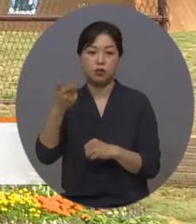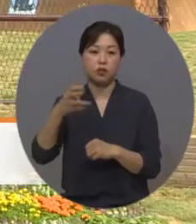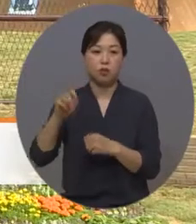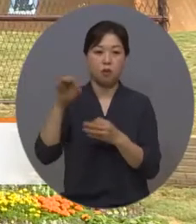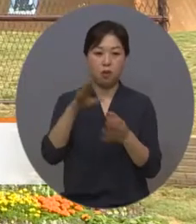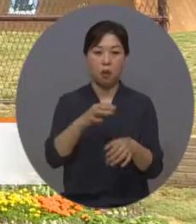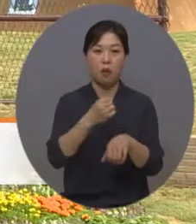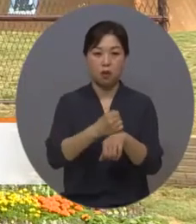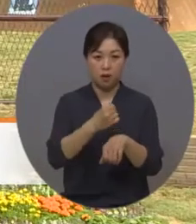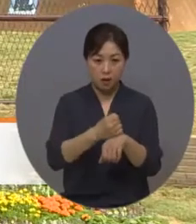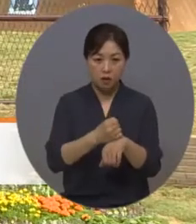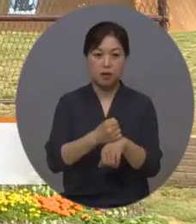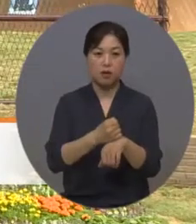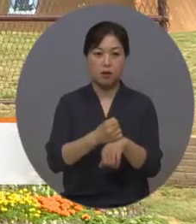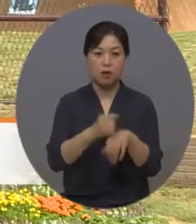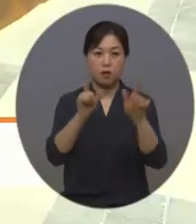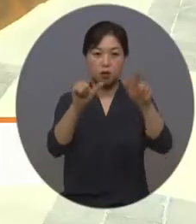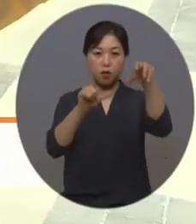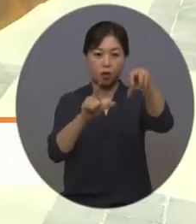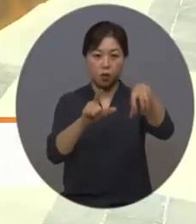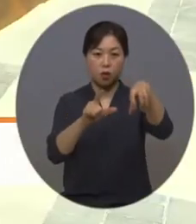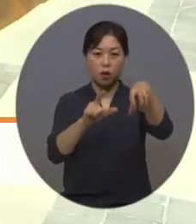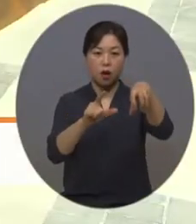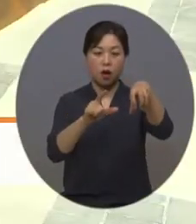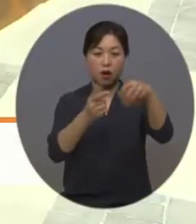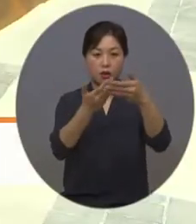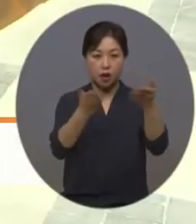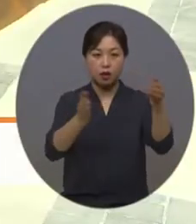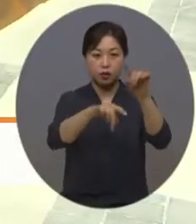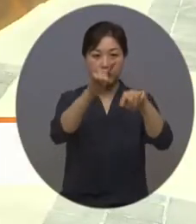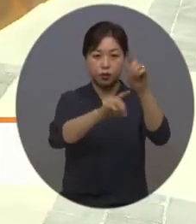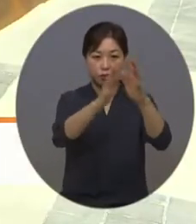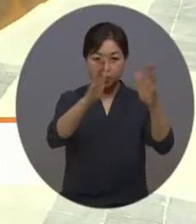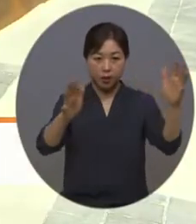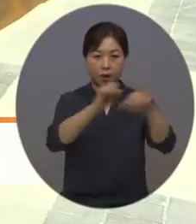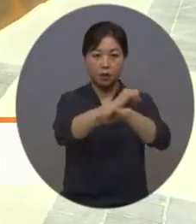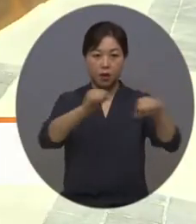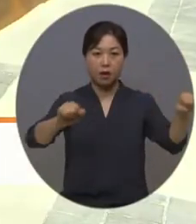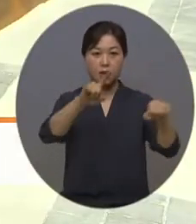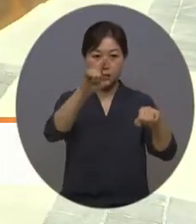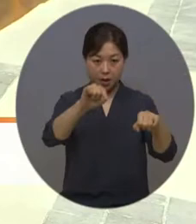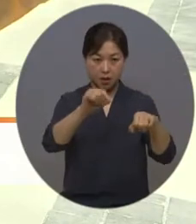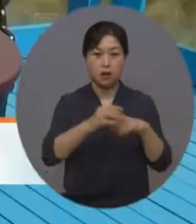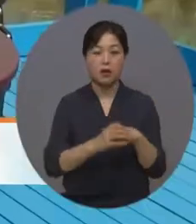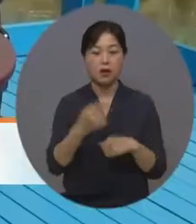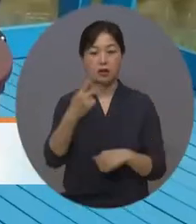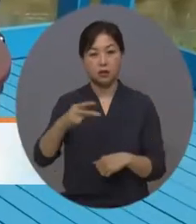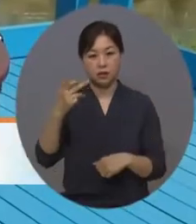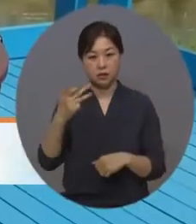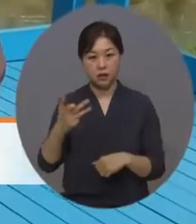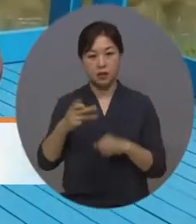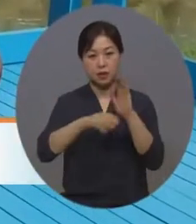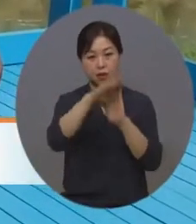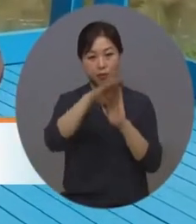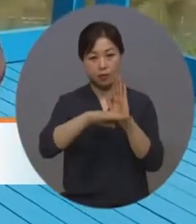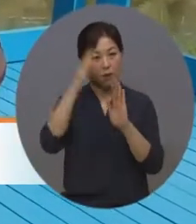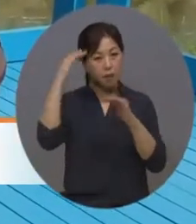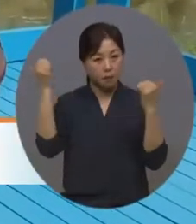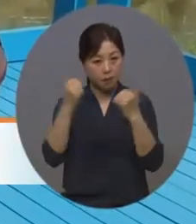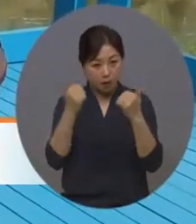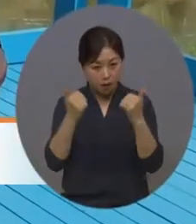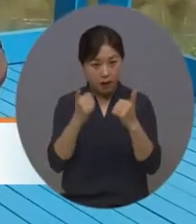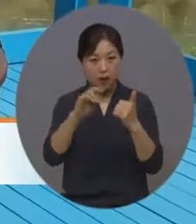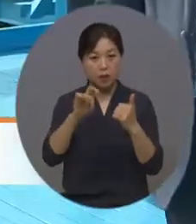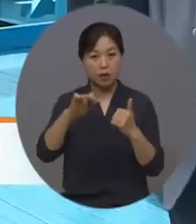국가 정원 동쪽 나눔 숲 이뤄내 만 제곱미터 규모로 조성했으며 2018년 남북정상 의 역사적인